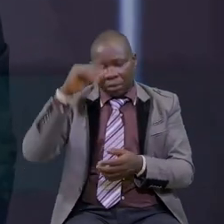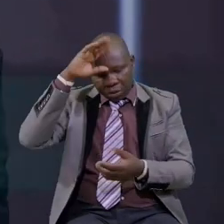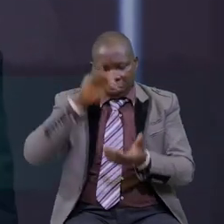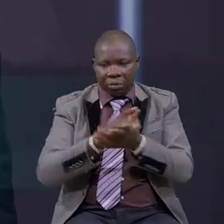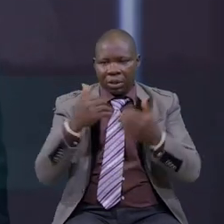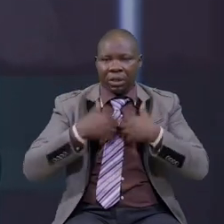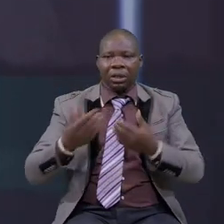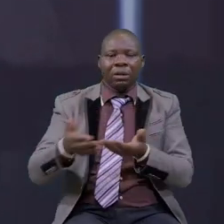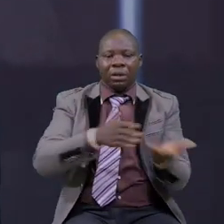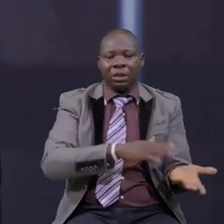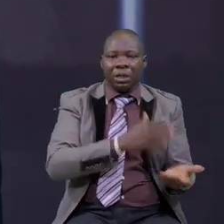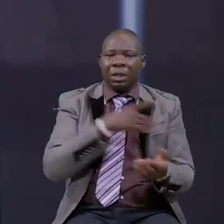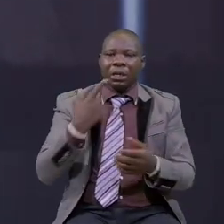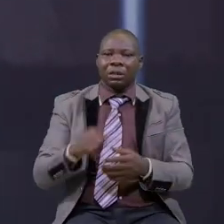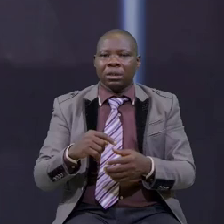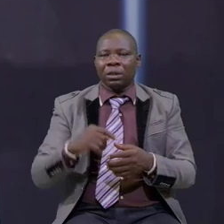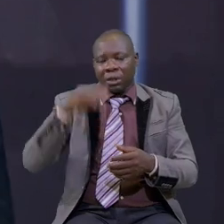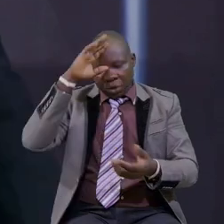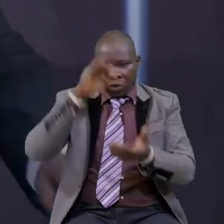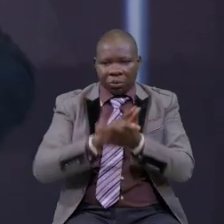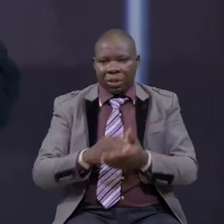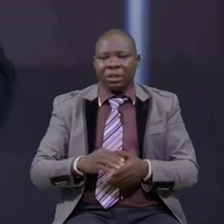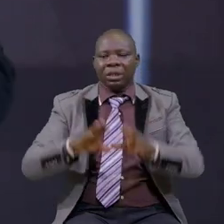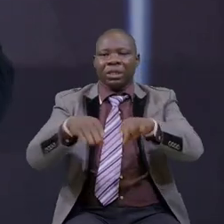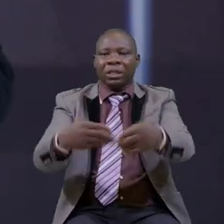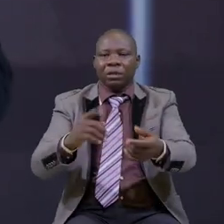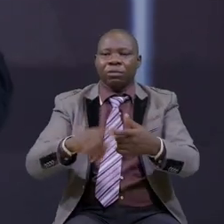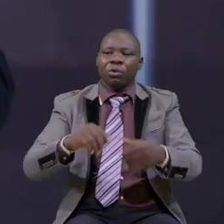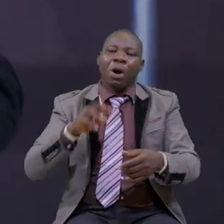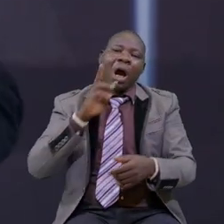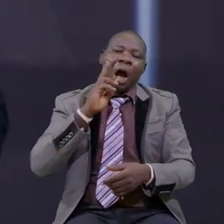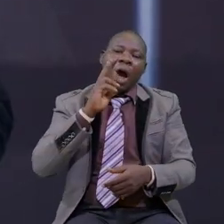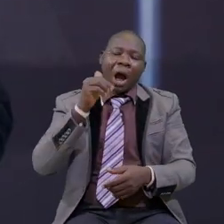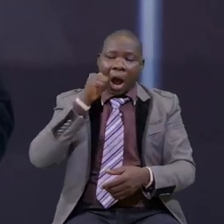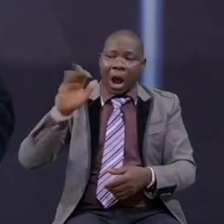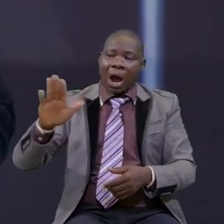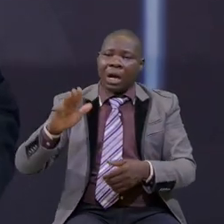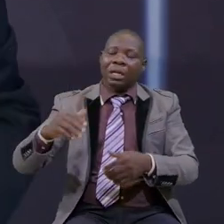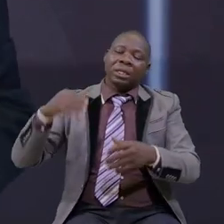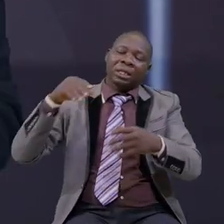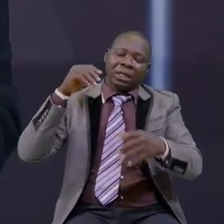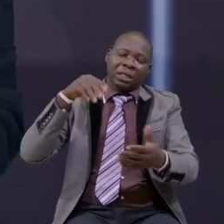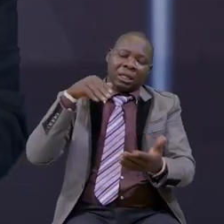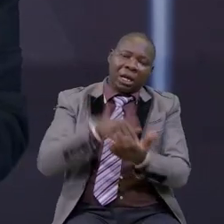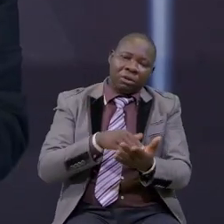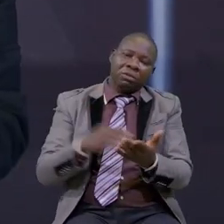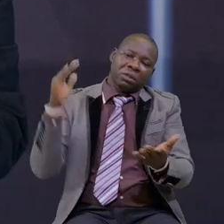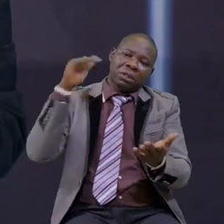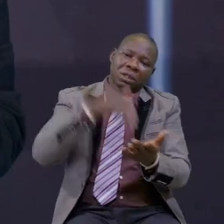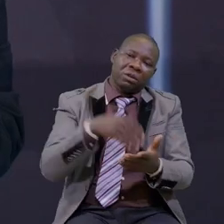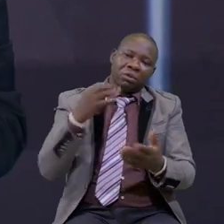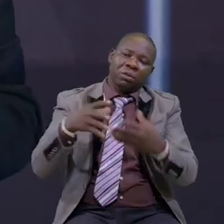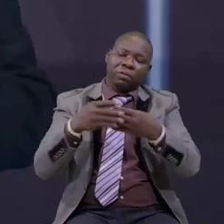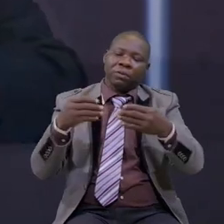Le mari était mort, le mari lui a donné des milliers de dollars.